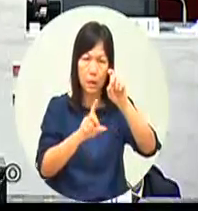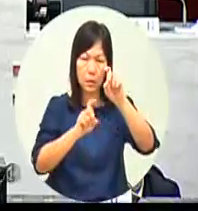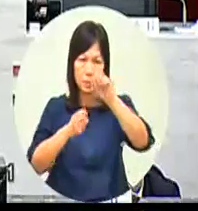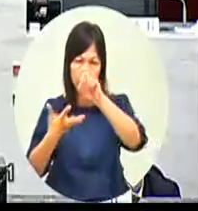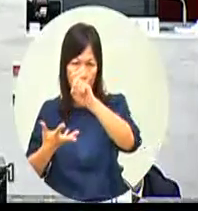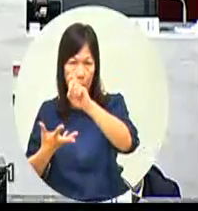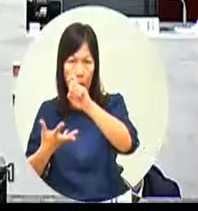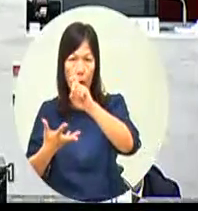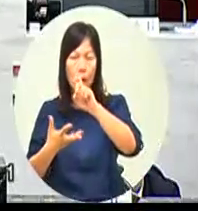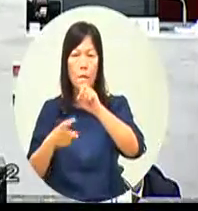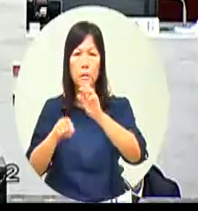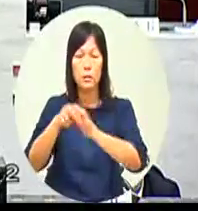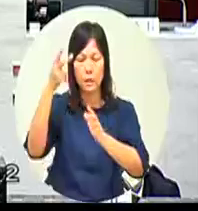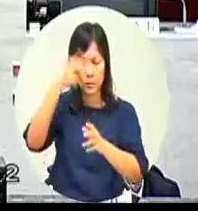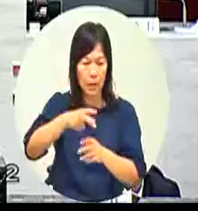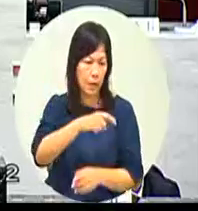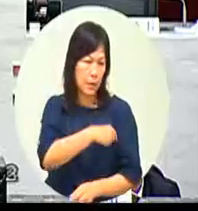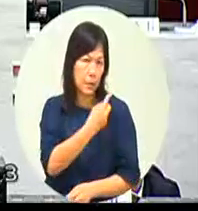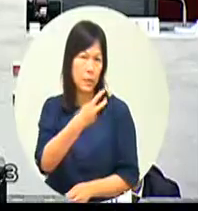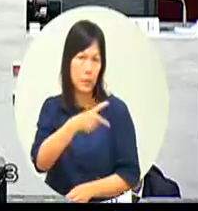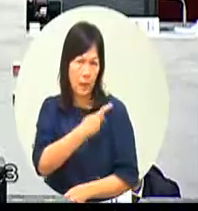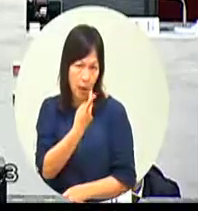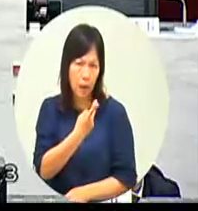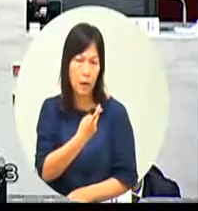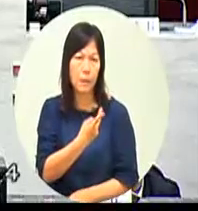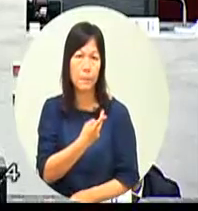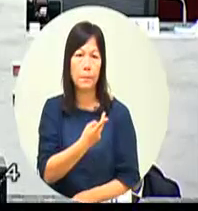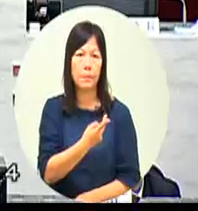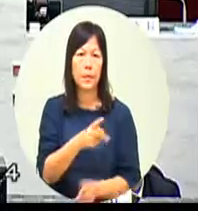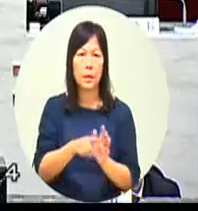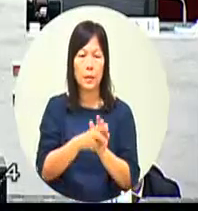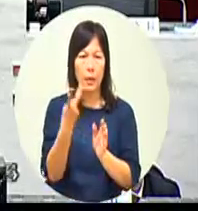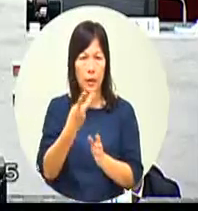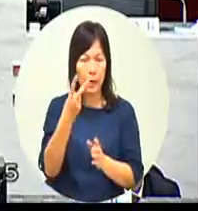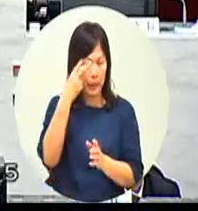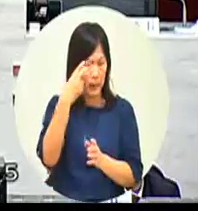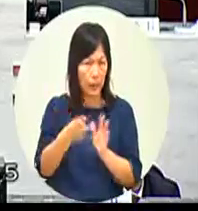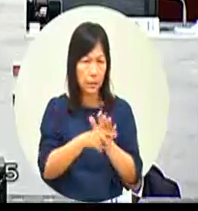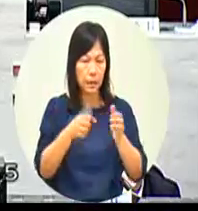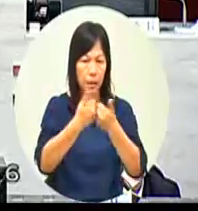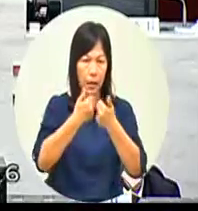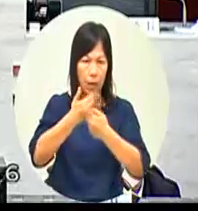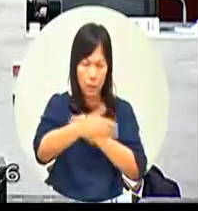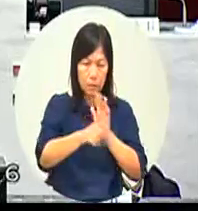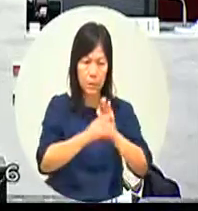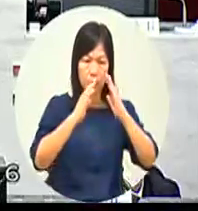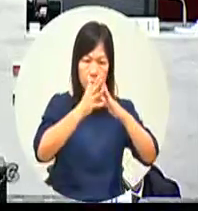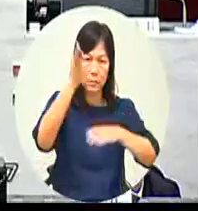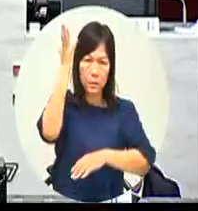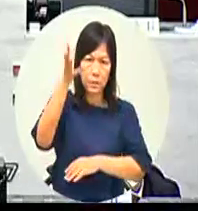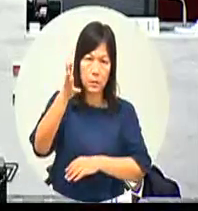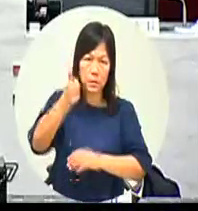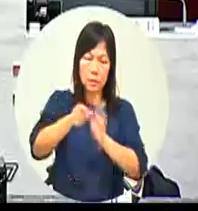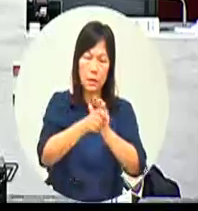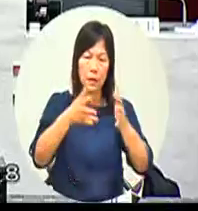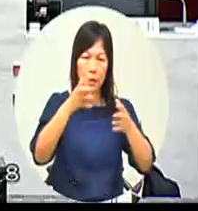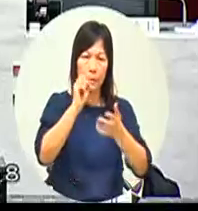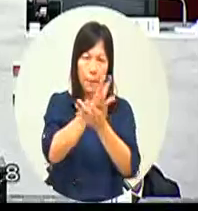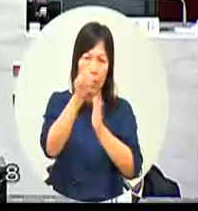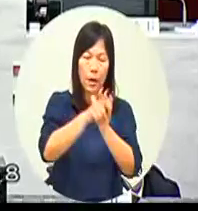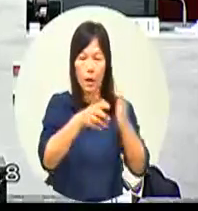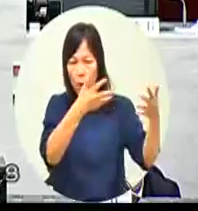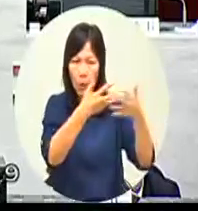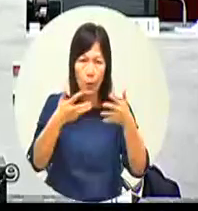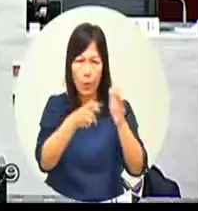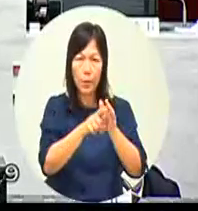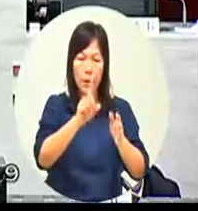10月17号、18号，也就是下个礼拜一跟礼拜二两天的议程是市长施政报告跟质询。